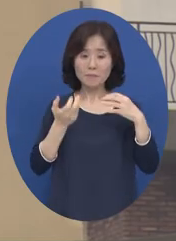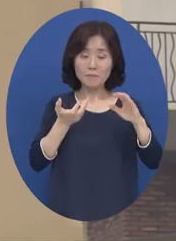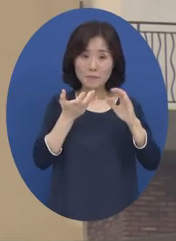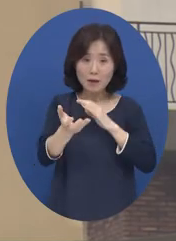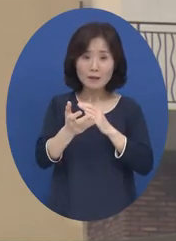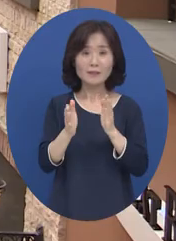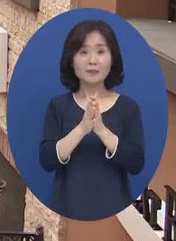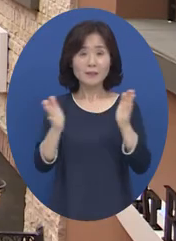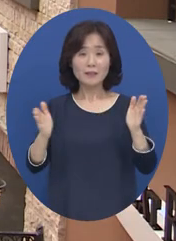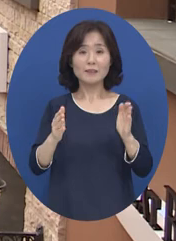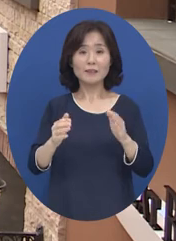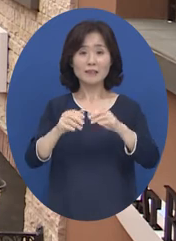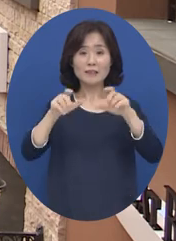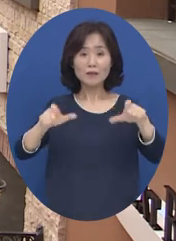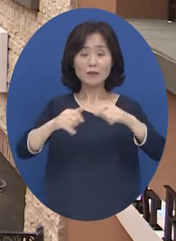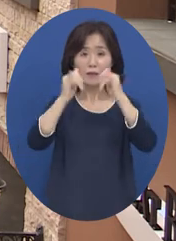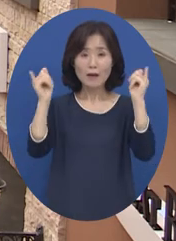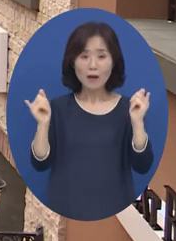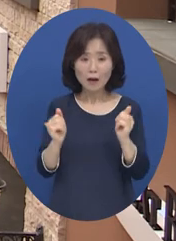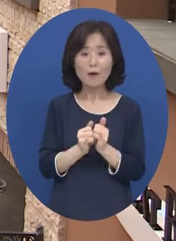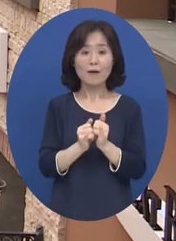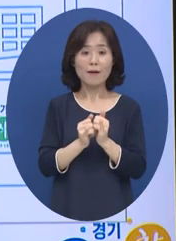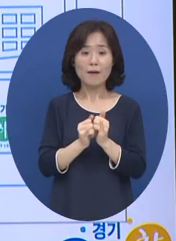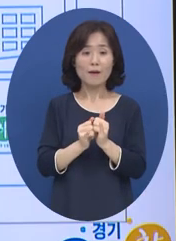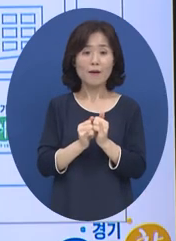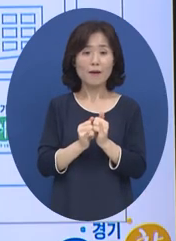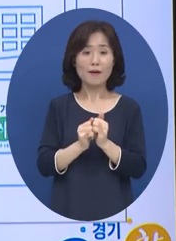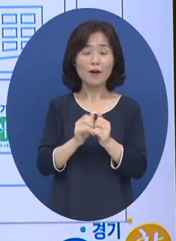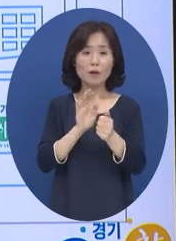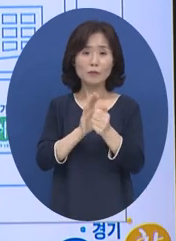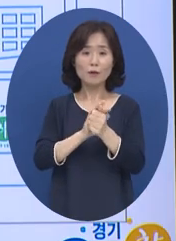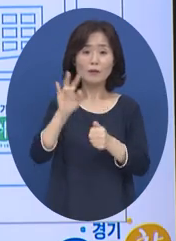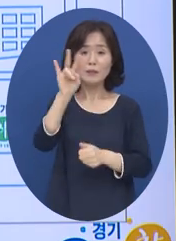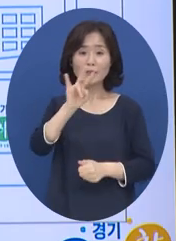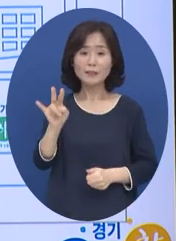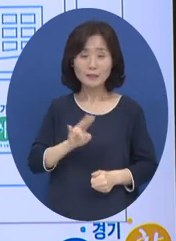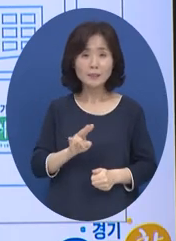상생 협력 매장인 시흥 프리미엄 아울렛 바라지 마켓과